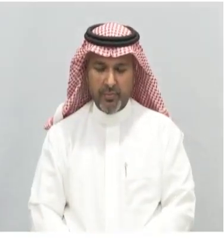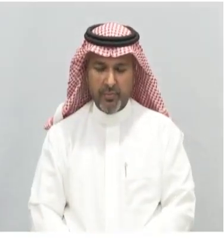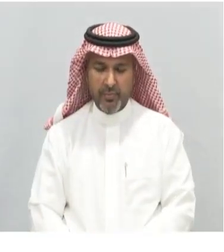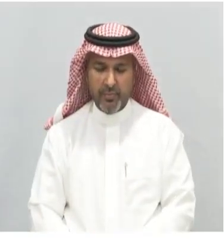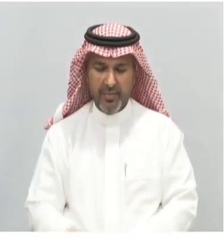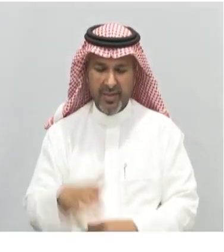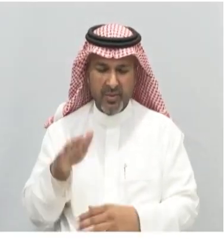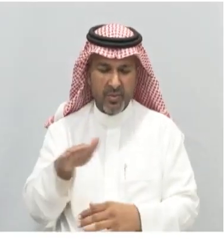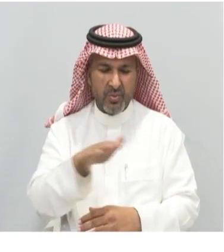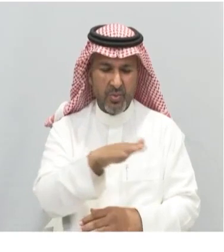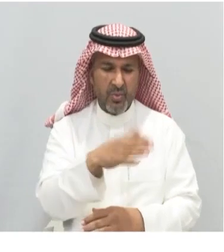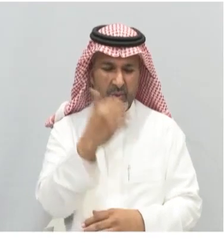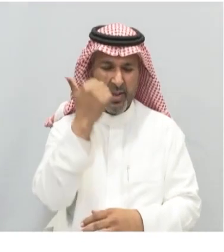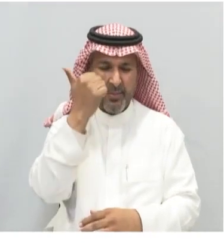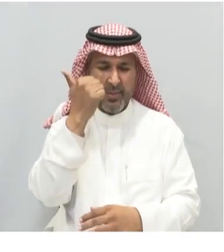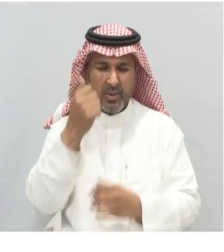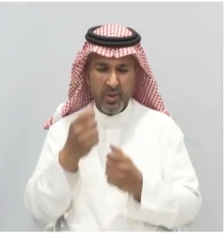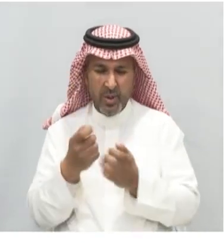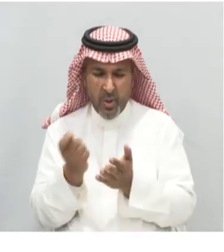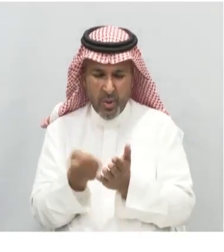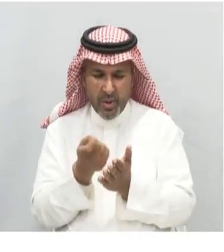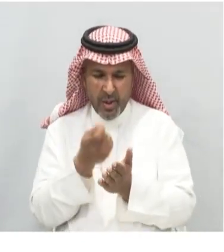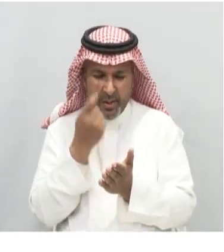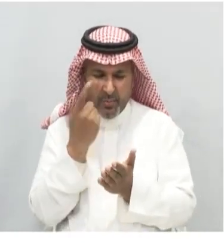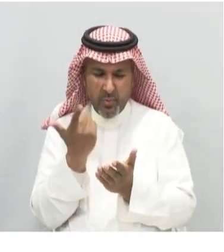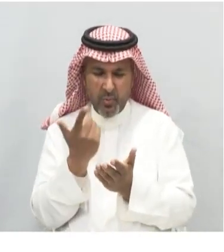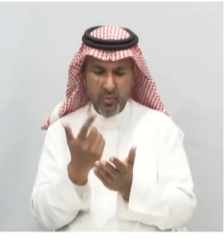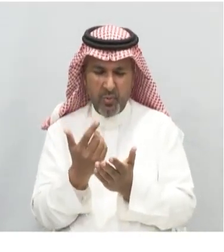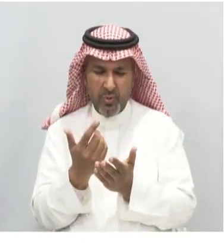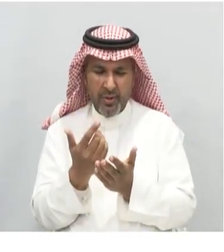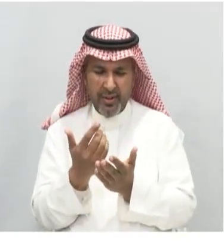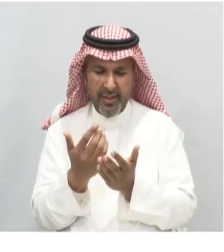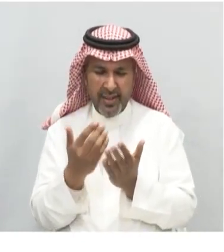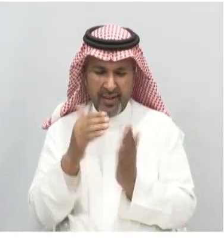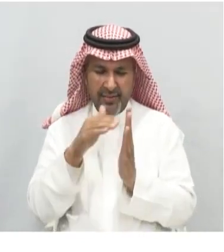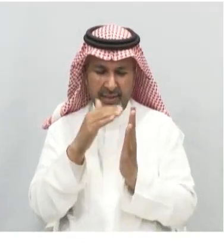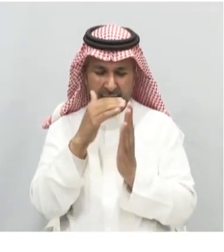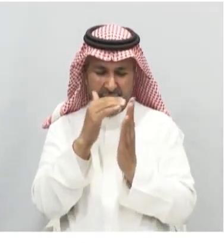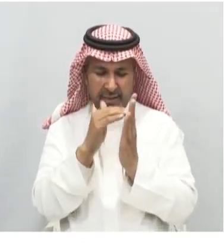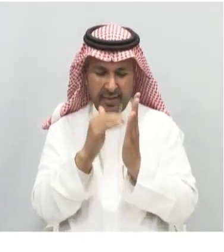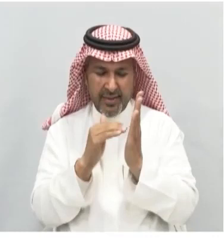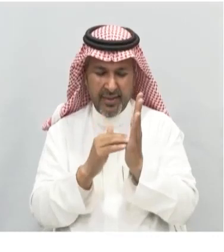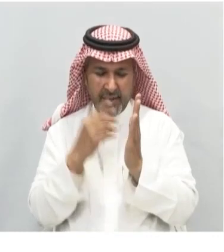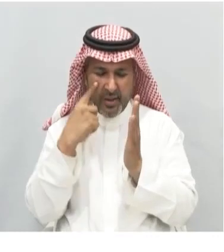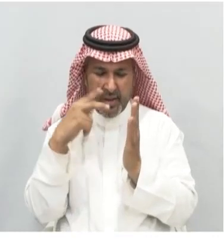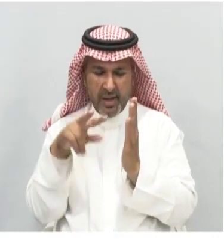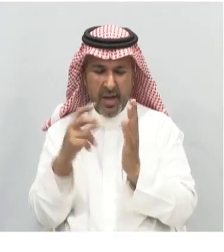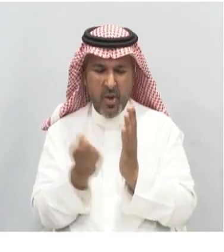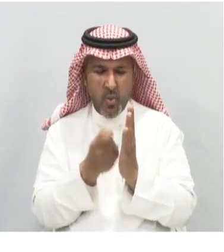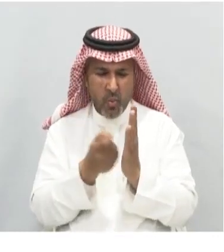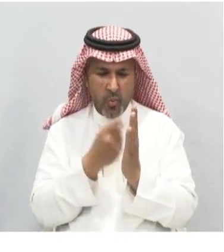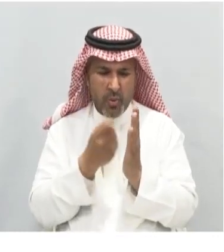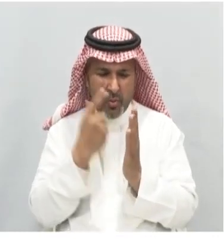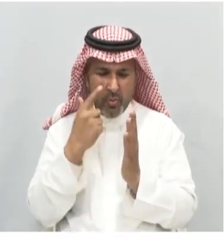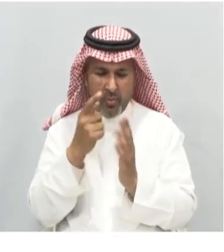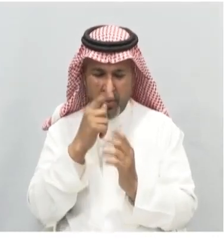كتابه تقارير عن 27 معلما سياحيا في المملكه اذا ارادوا اقتسام اقتسام